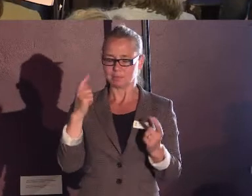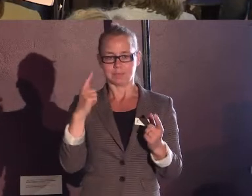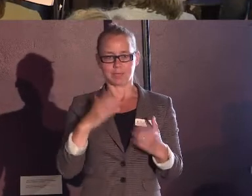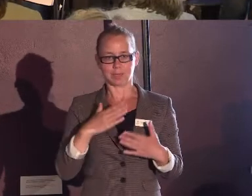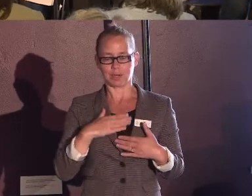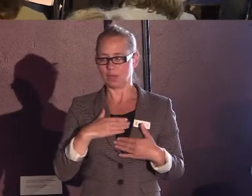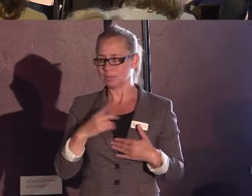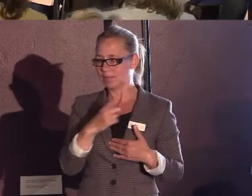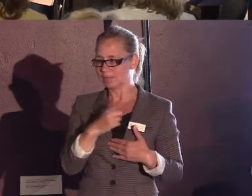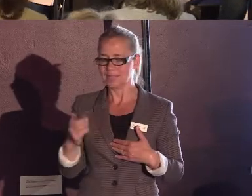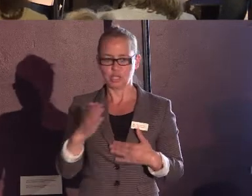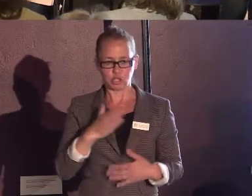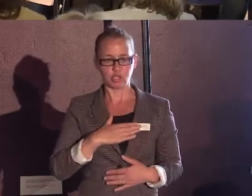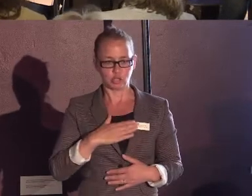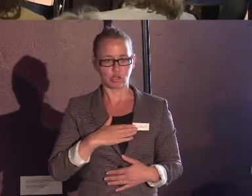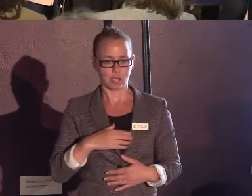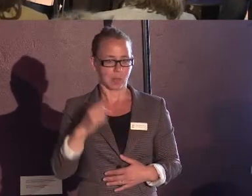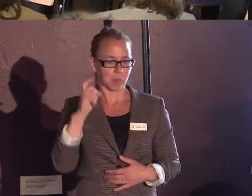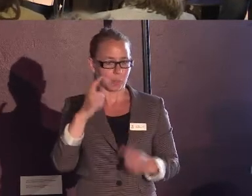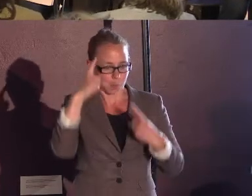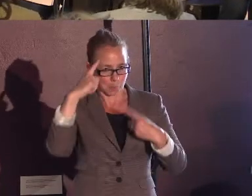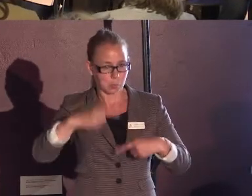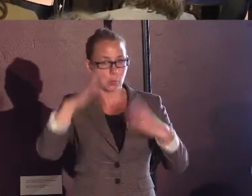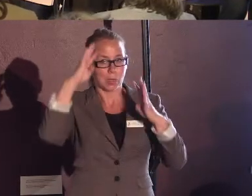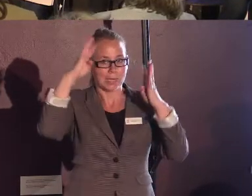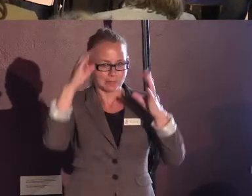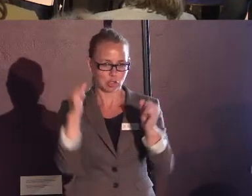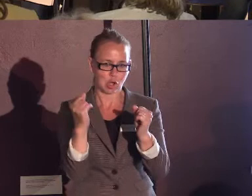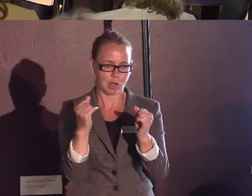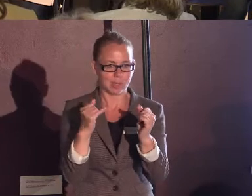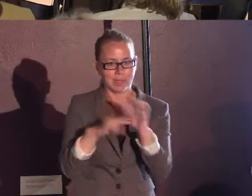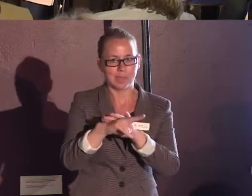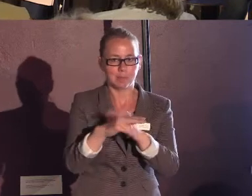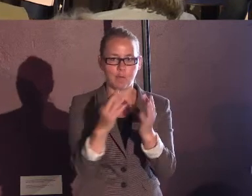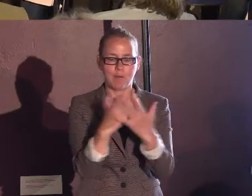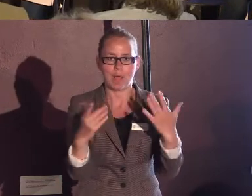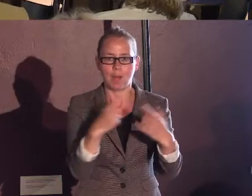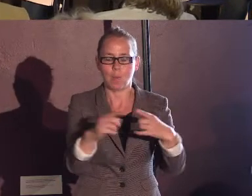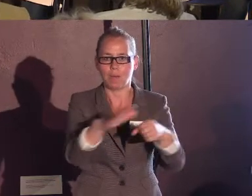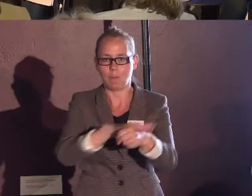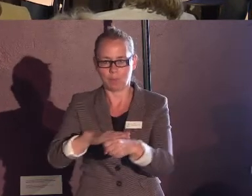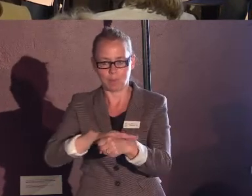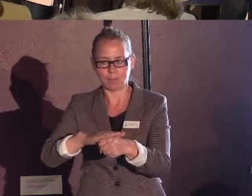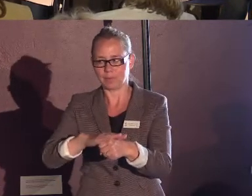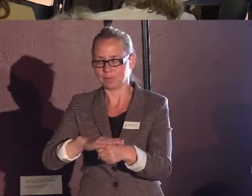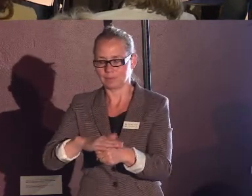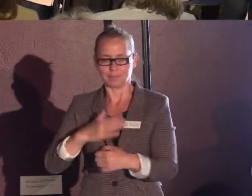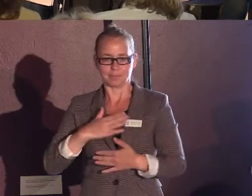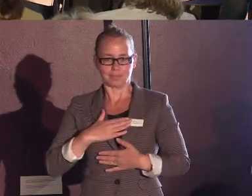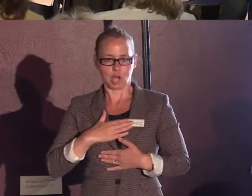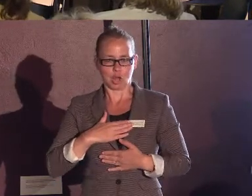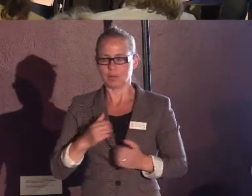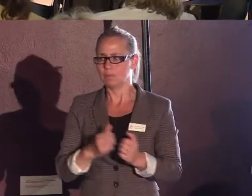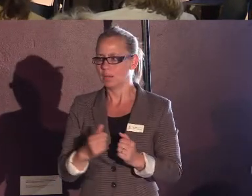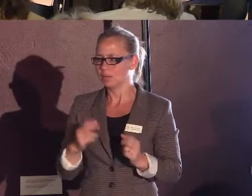att ni liksom tycker att det ska, kulturen ska, och kreativiteten ska in på flera områden. Men